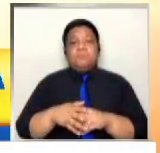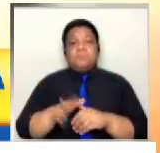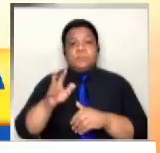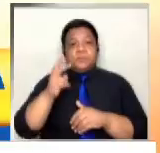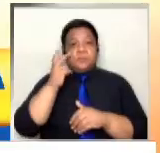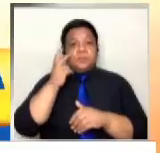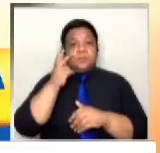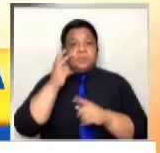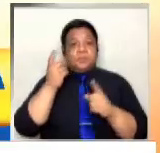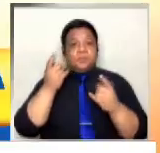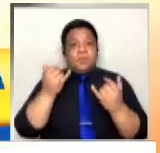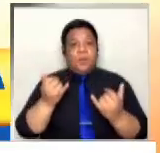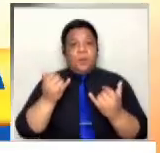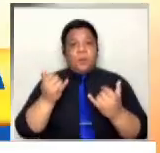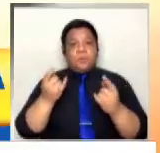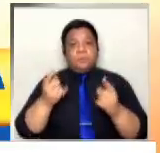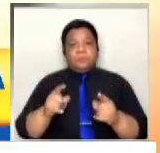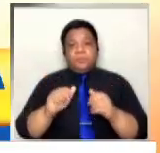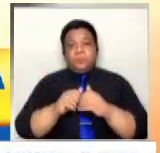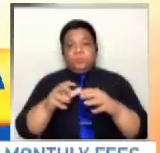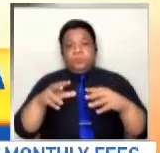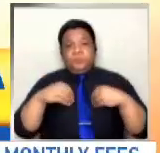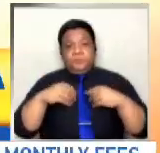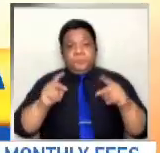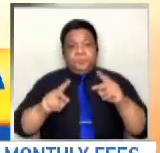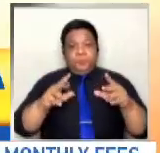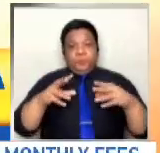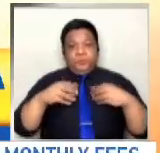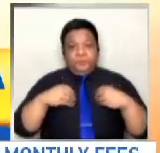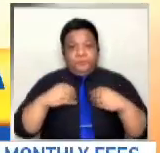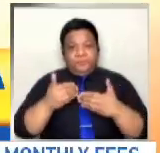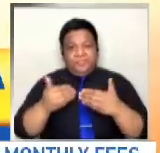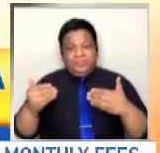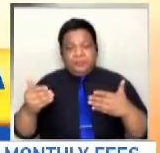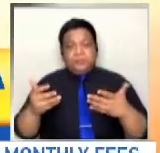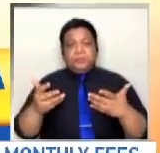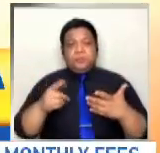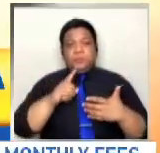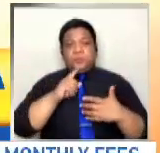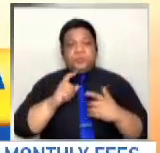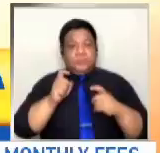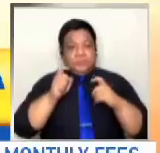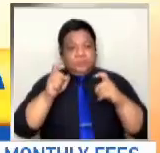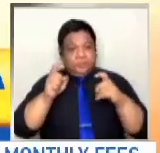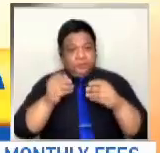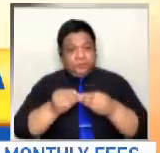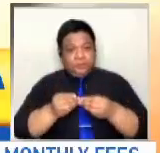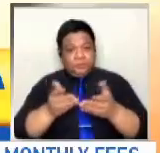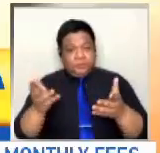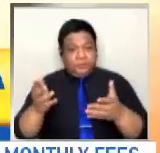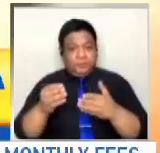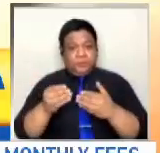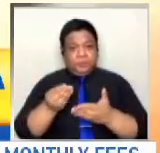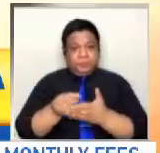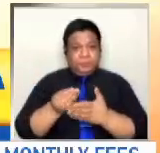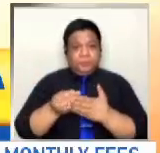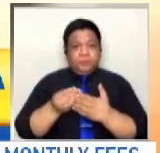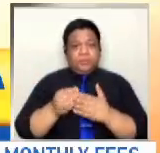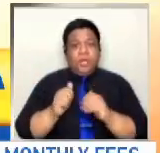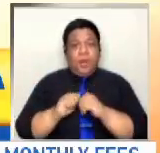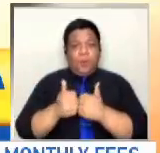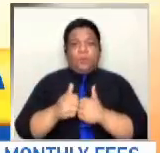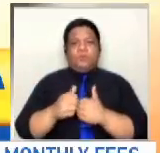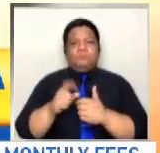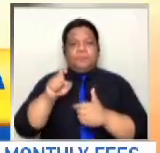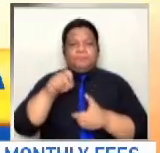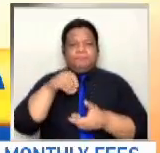based sa pagtanggap ng mga tao, ang pinakamabilis talagang pamimigay ng pondo is through yung physical na ibibigay mo yung pera